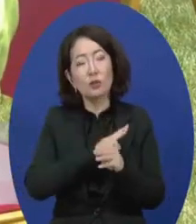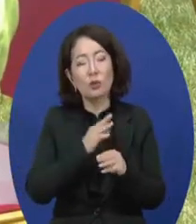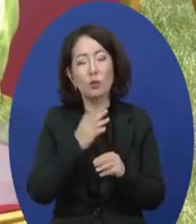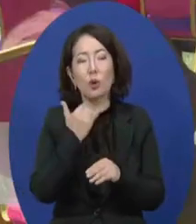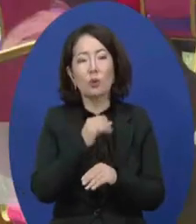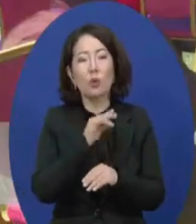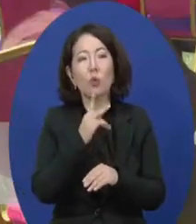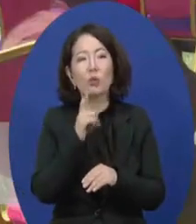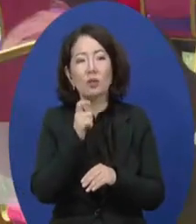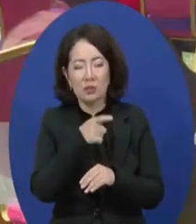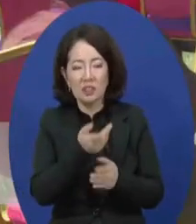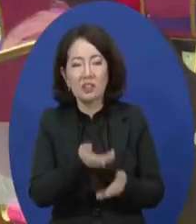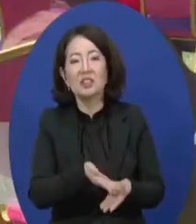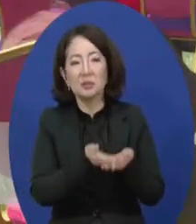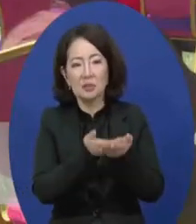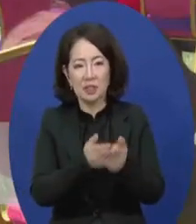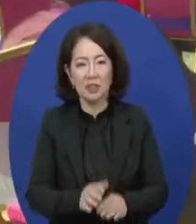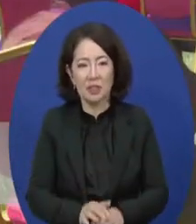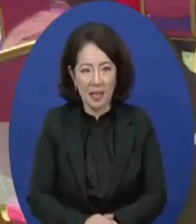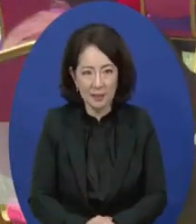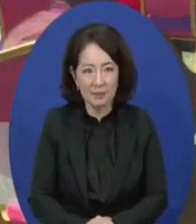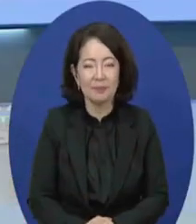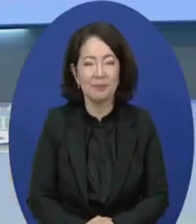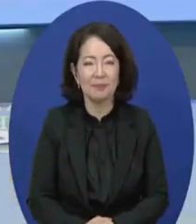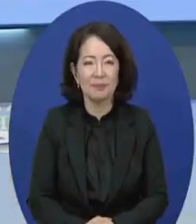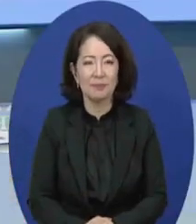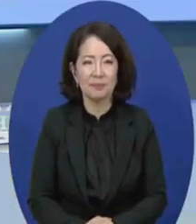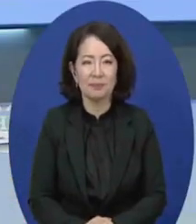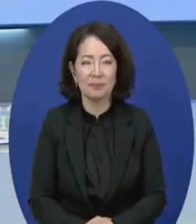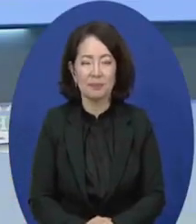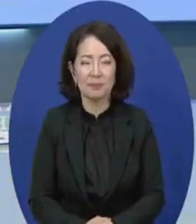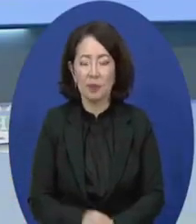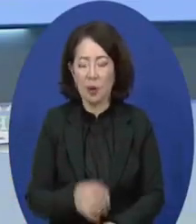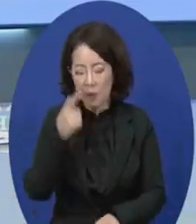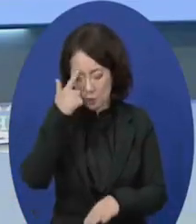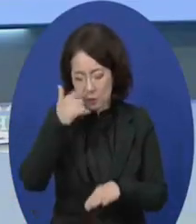У.Хүрэлсүхийг дэмжиж байна. Монгол улсын ерөнхийлөгч